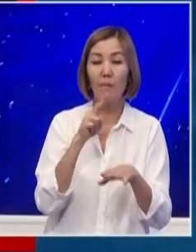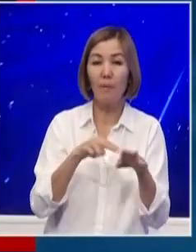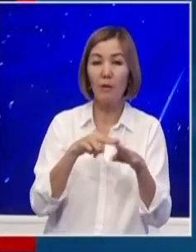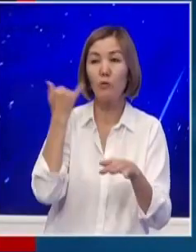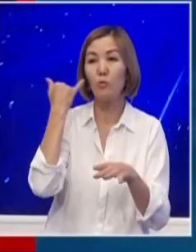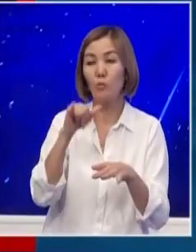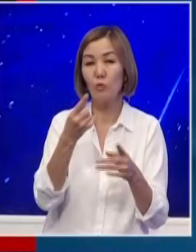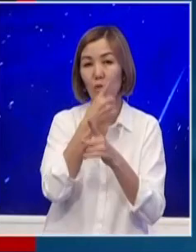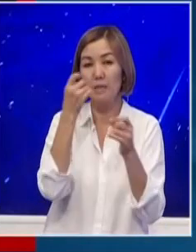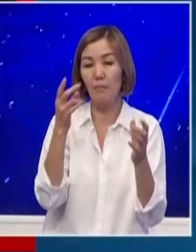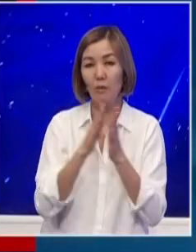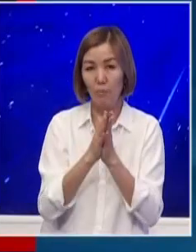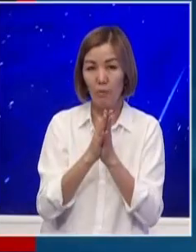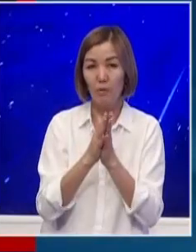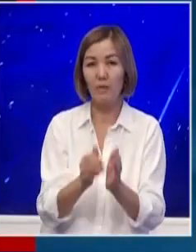+7 705 519 10 21.